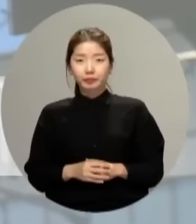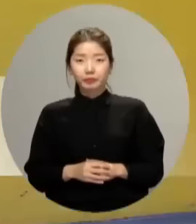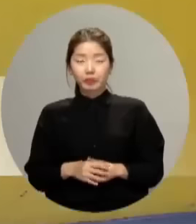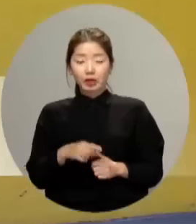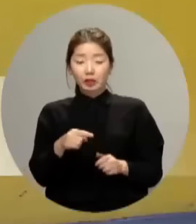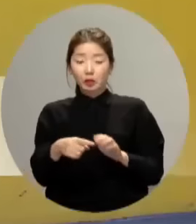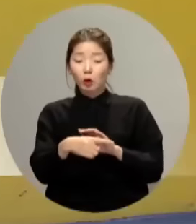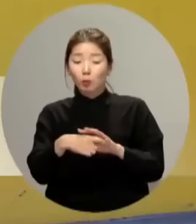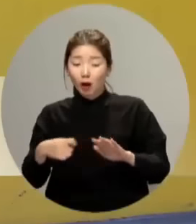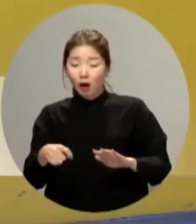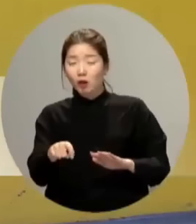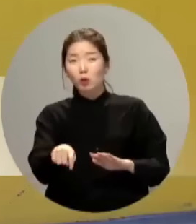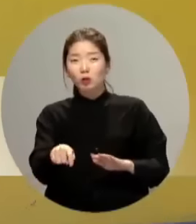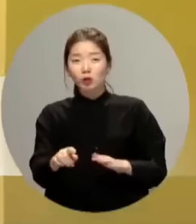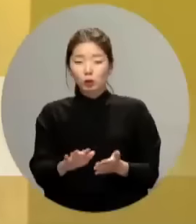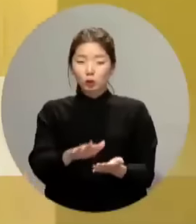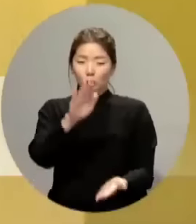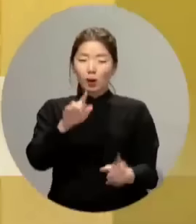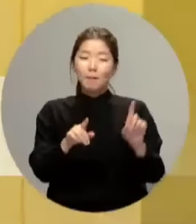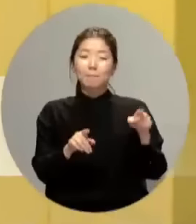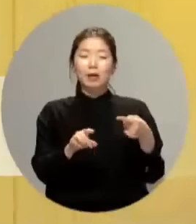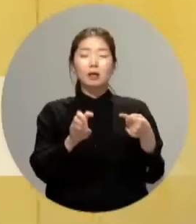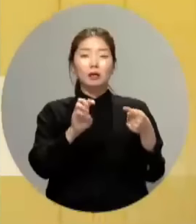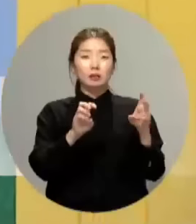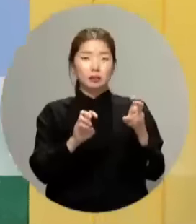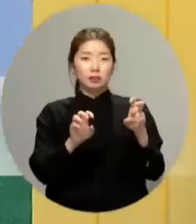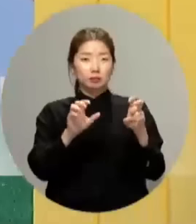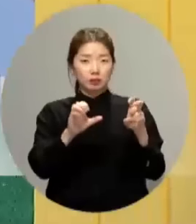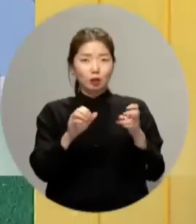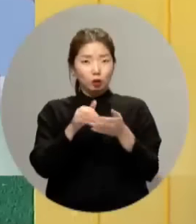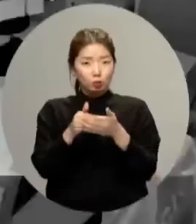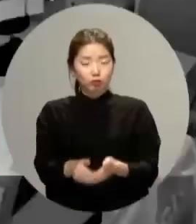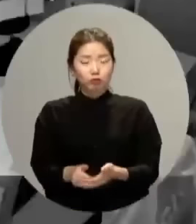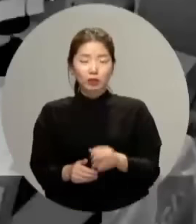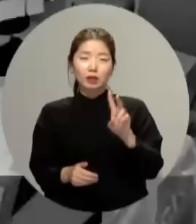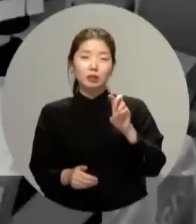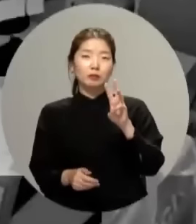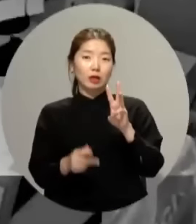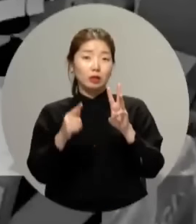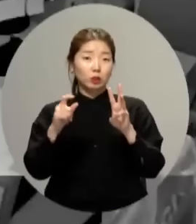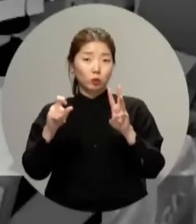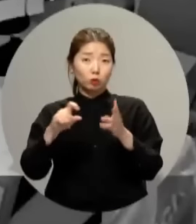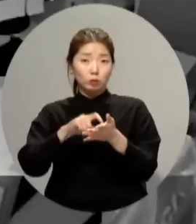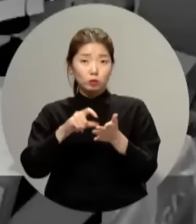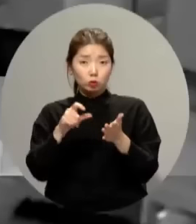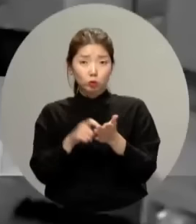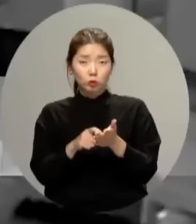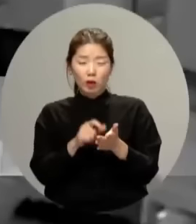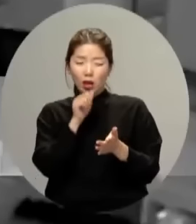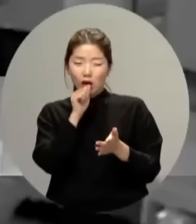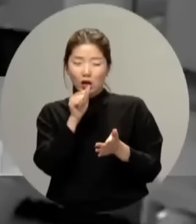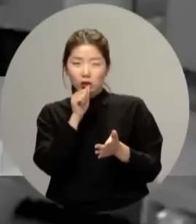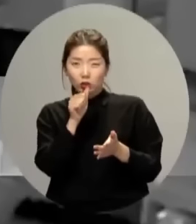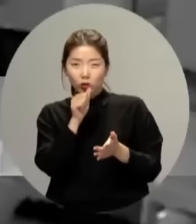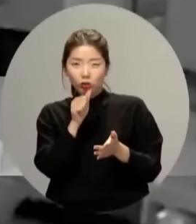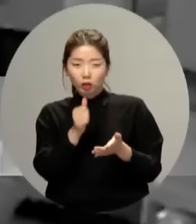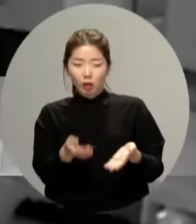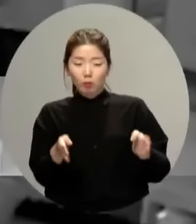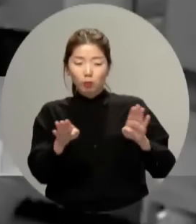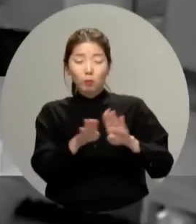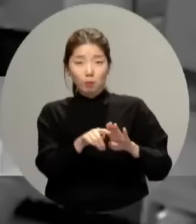앞서 도난당한 택배함은 높이 120cm, 무게 23kg 상당의 철제